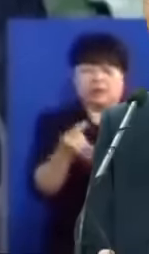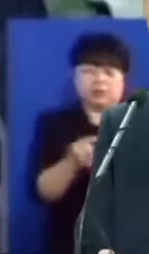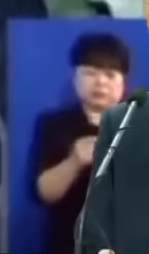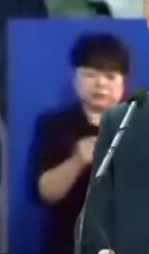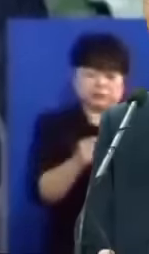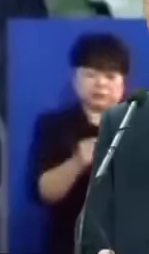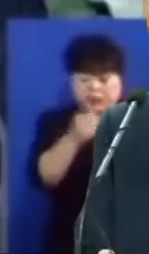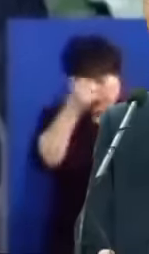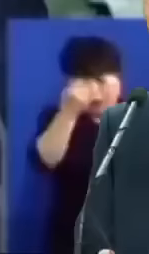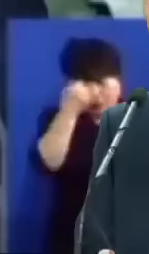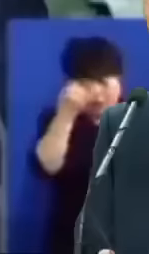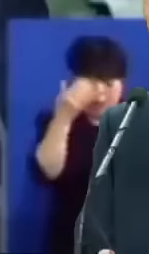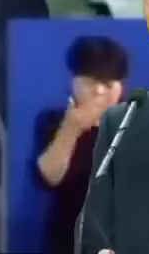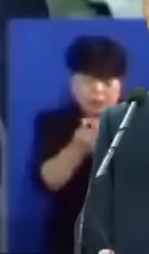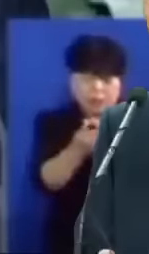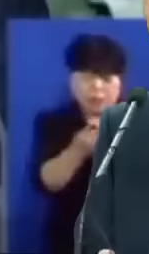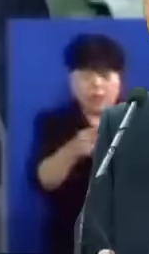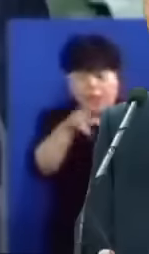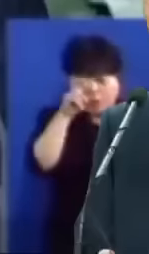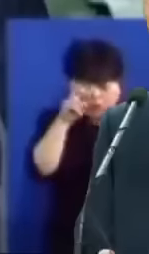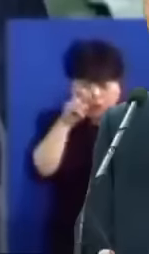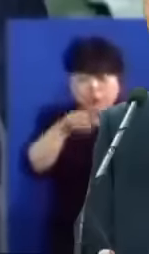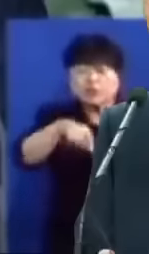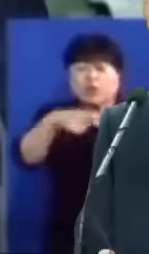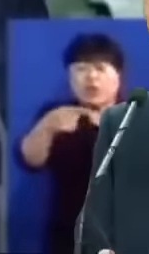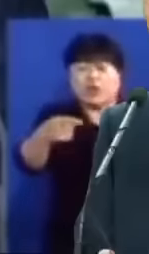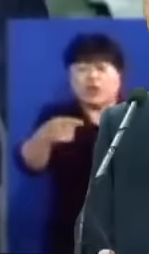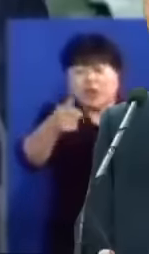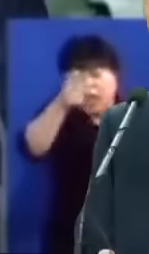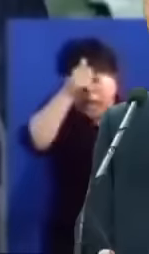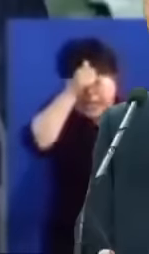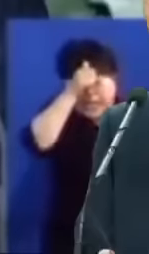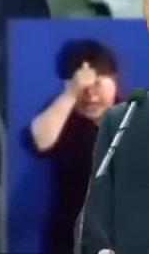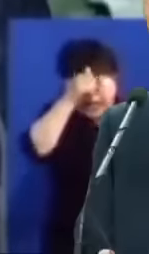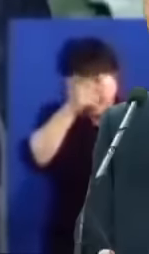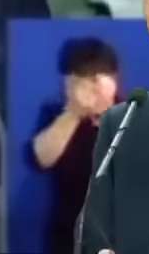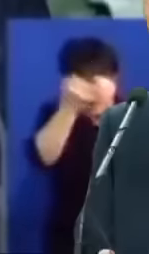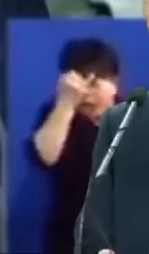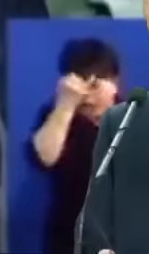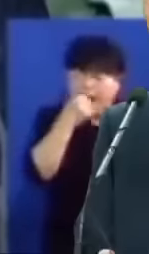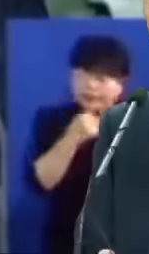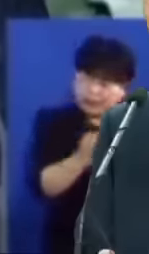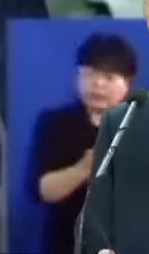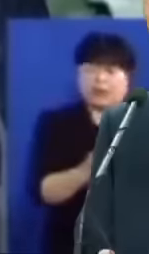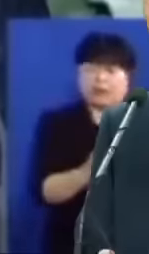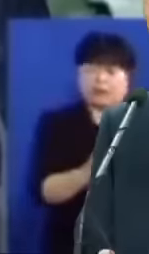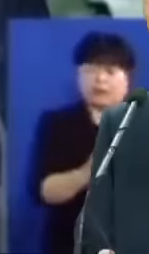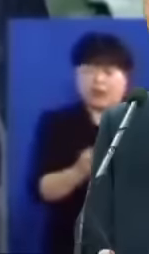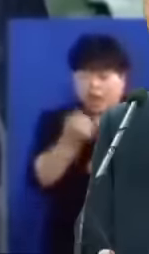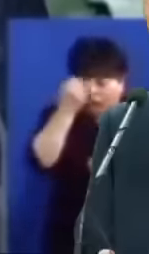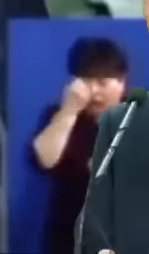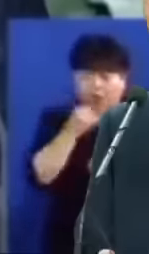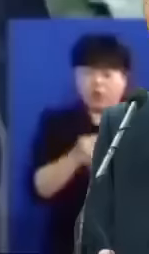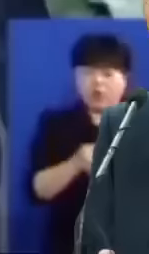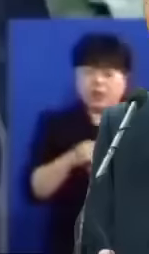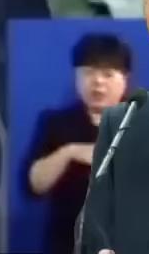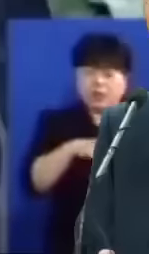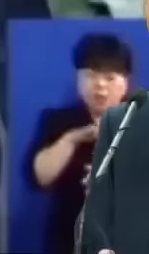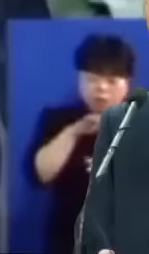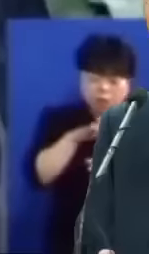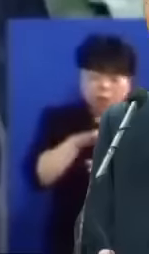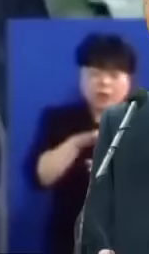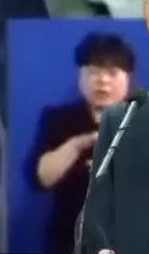그들에게는 미움이 들어간 것입니다. 아담은 하와를 탓하고 하와는 환경을